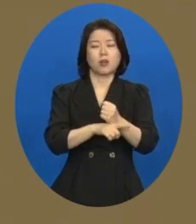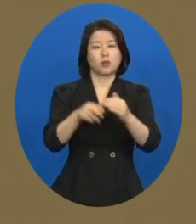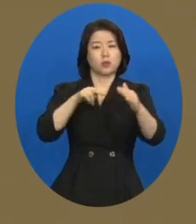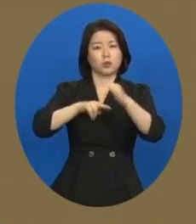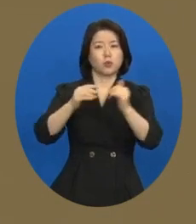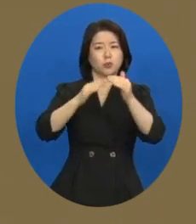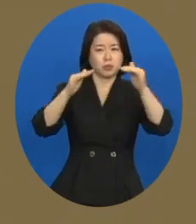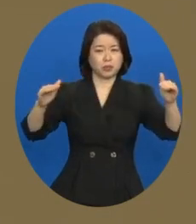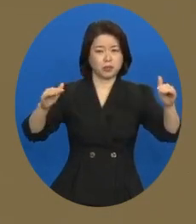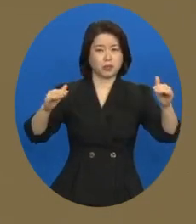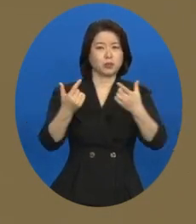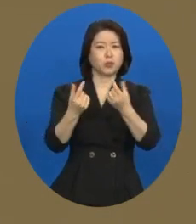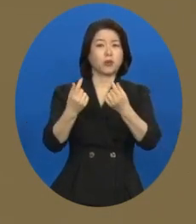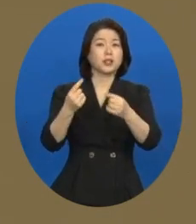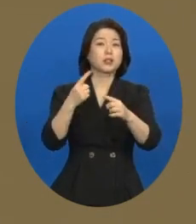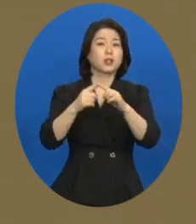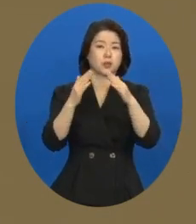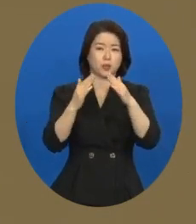것입니다.